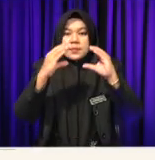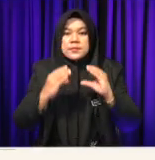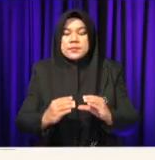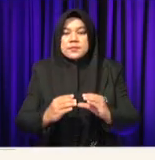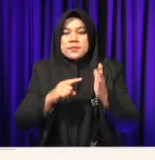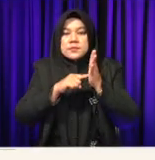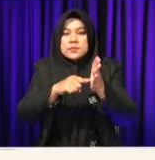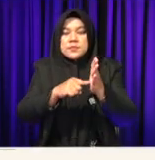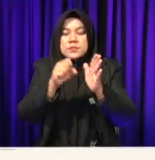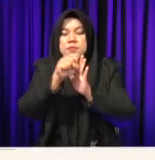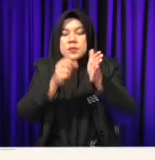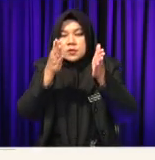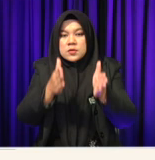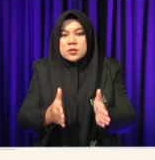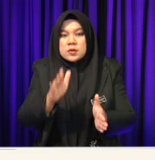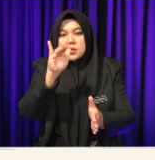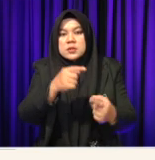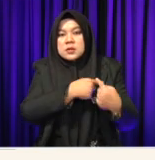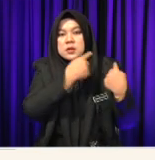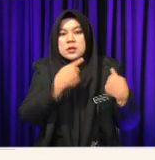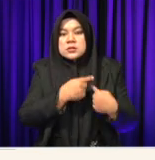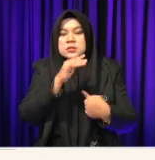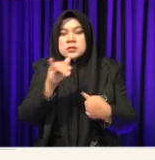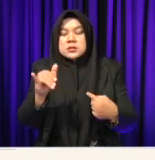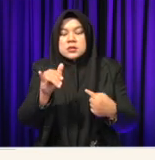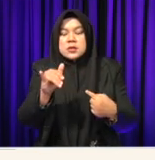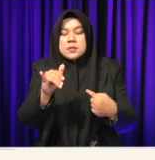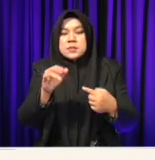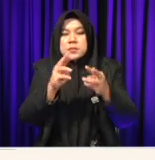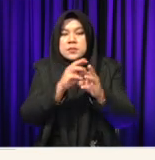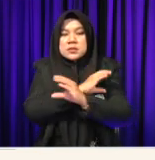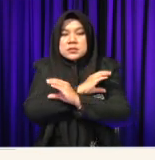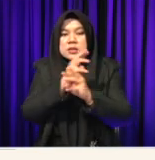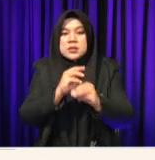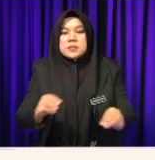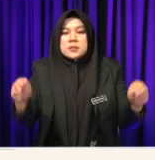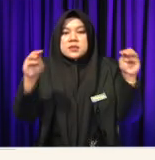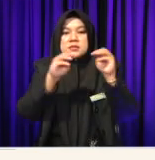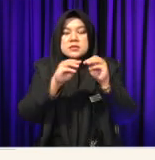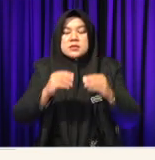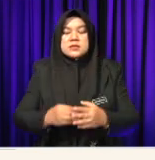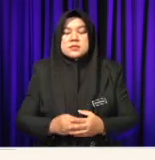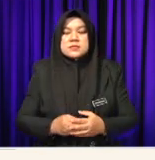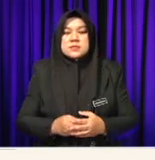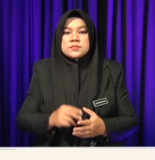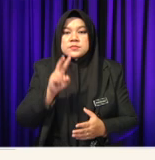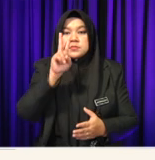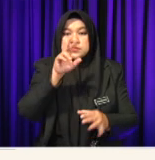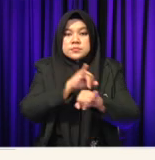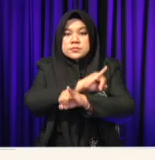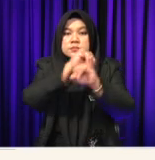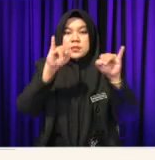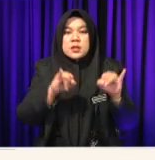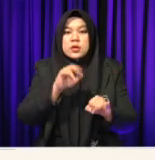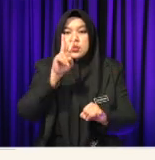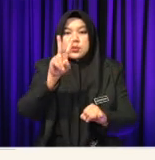menunjukkan seseorang yang hatinya mencintai masjid dia nak dua kat situ Jelaskan dua